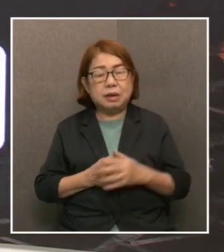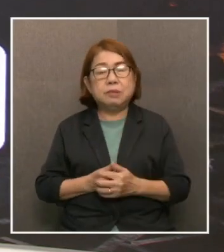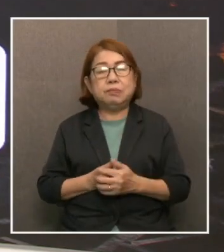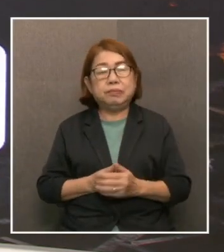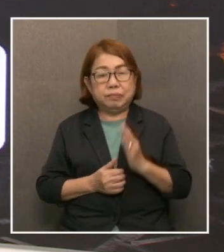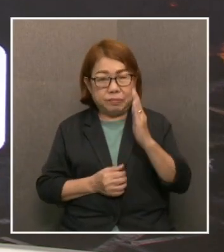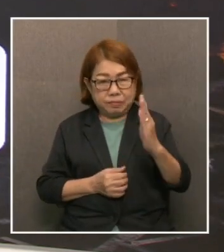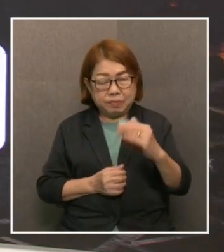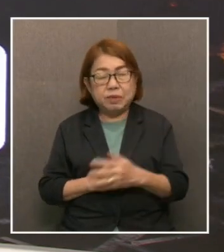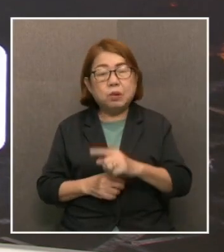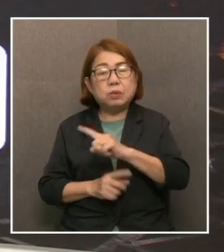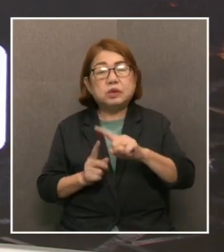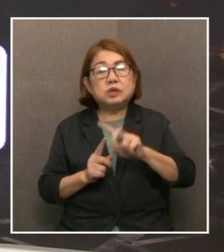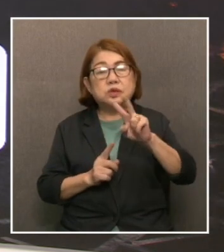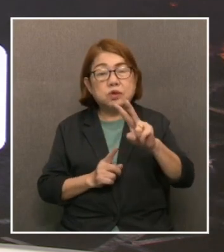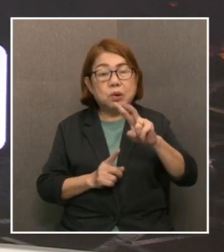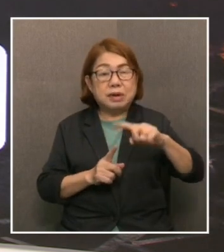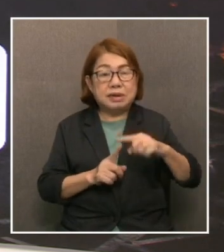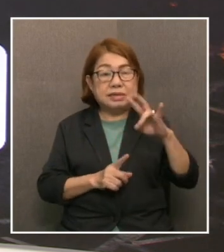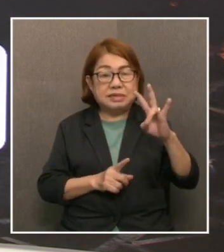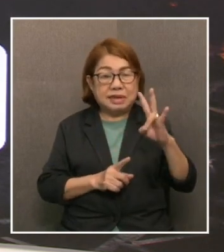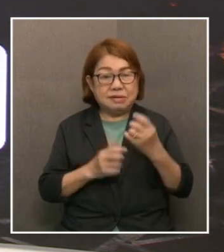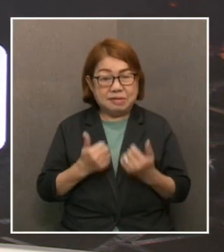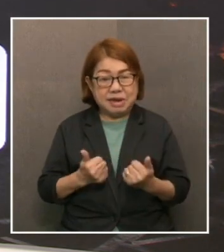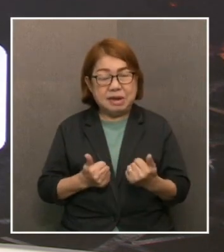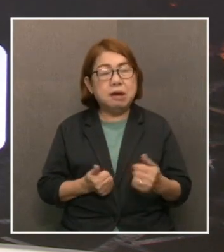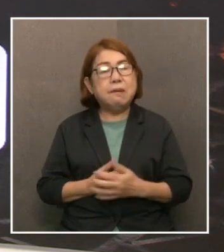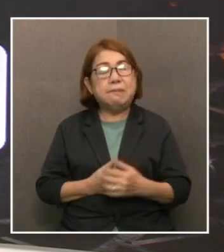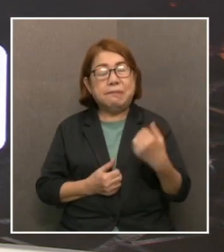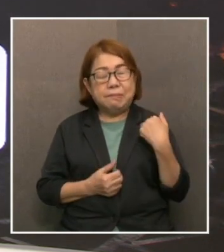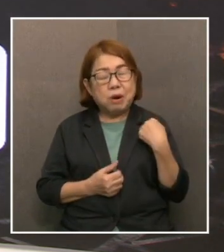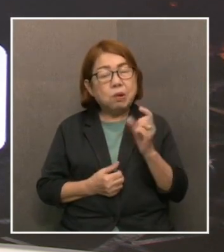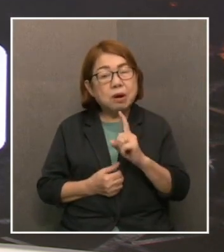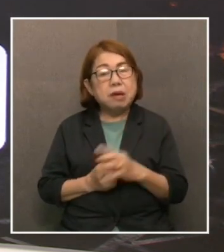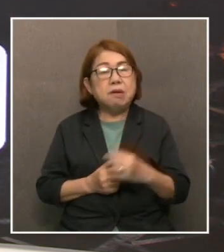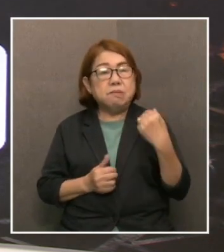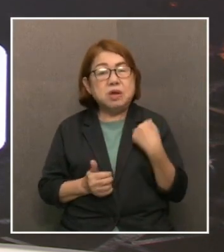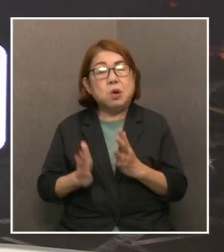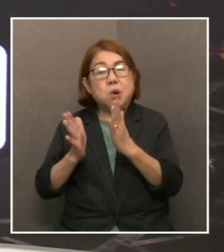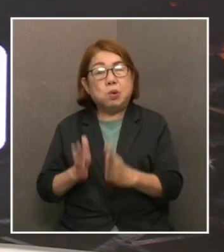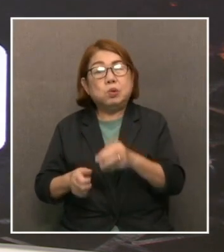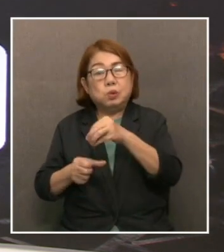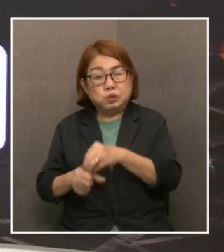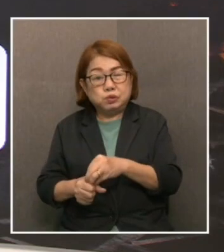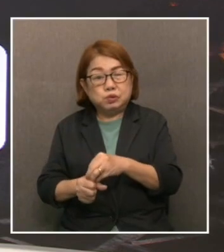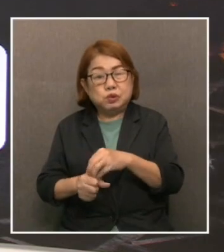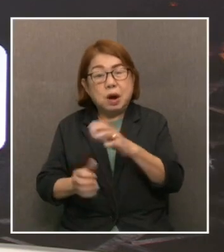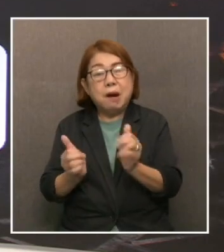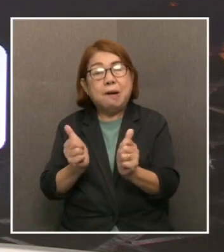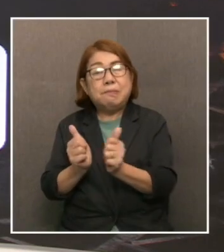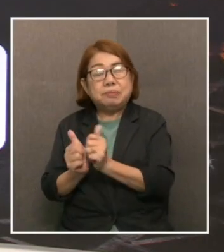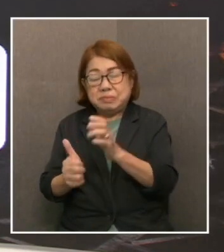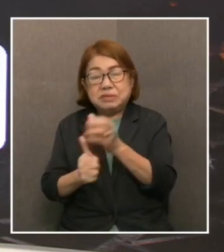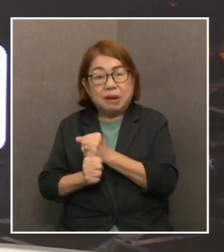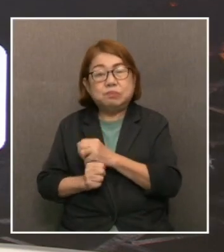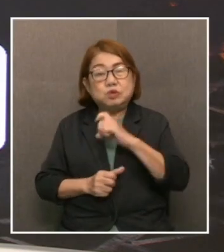กรกฎาคมปี 2567ก็มีข้อมูลตัวเลขออกมานะคะว่ายังคงเหลือตัวประกันที่รอการช่วยเหลืออีกกว่า 120